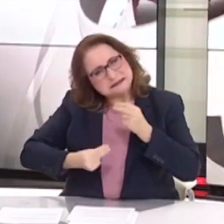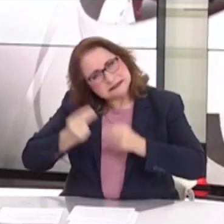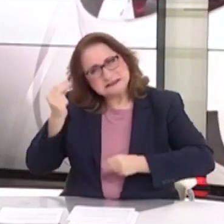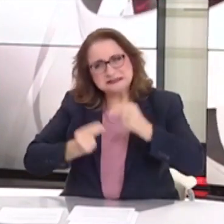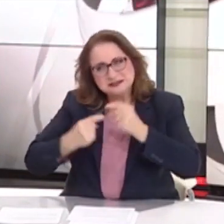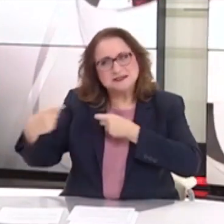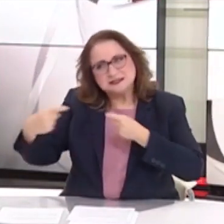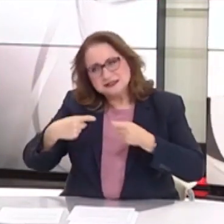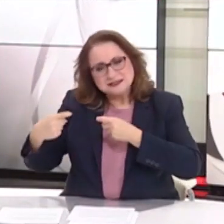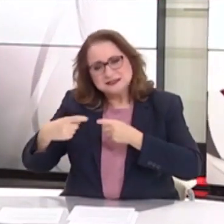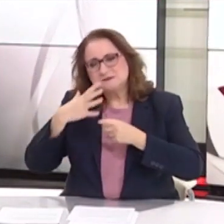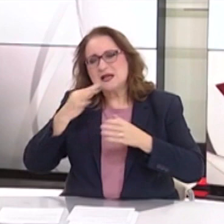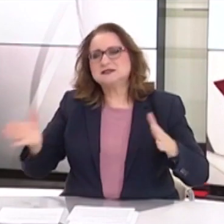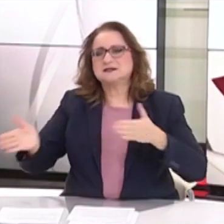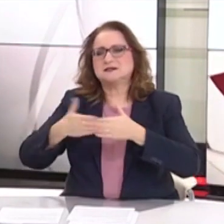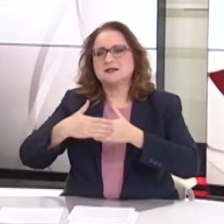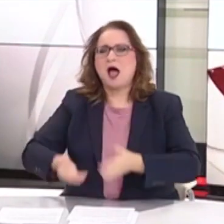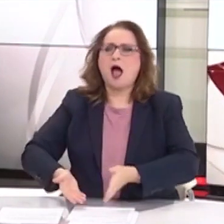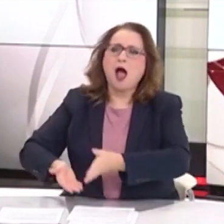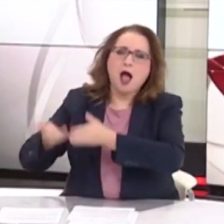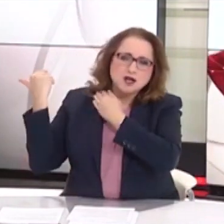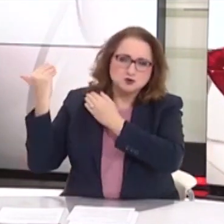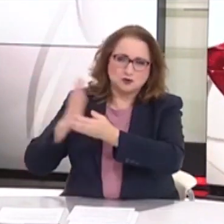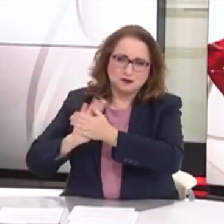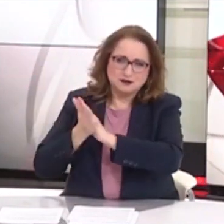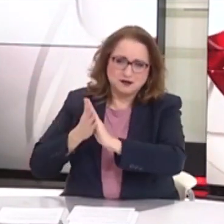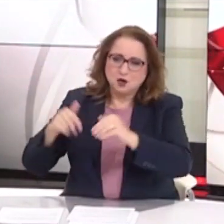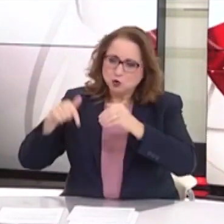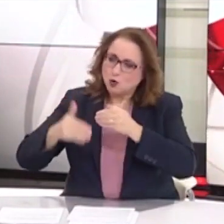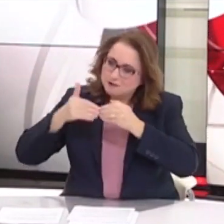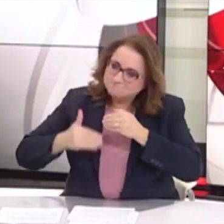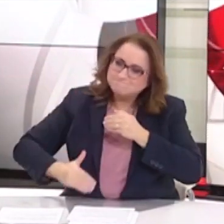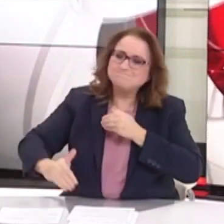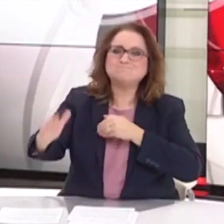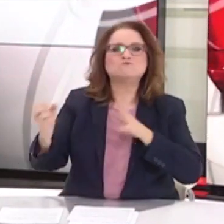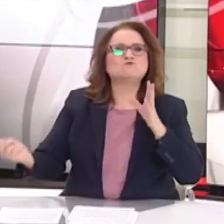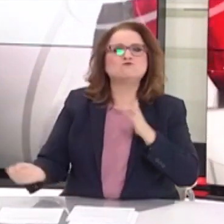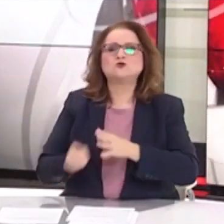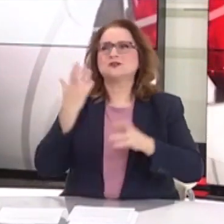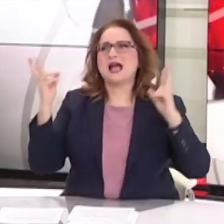αισιόδοξη προοπτική.